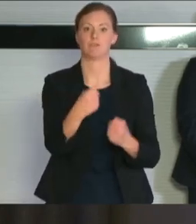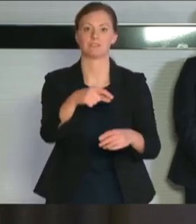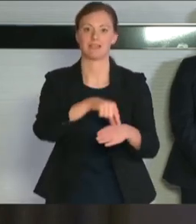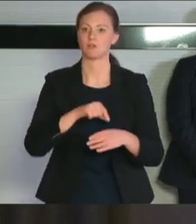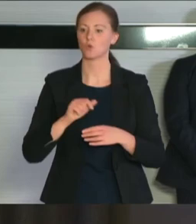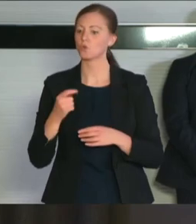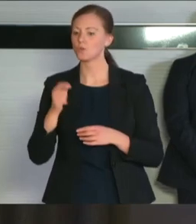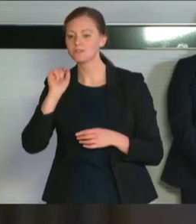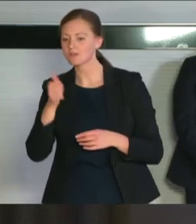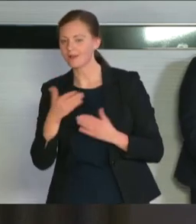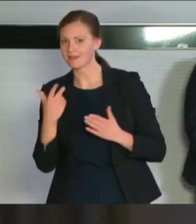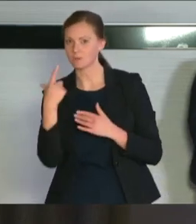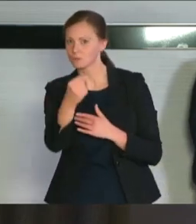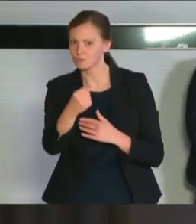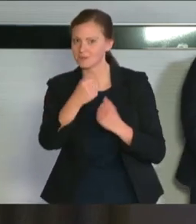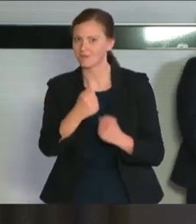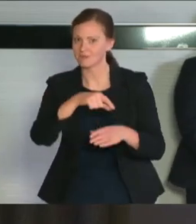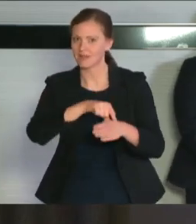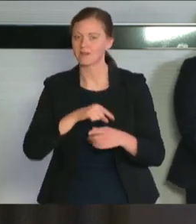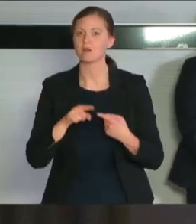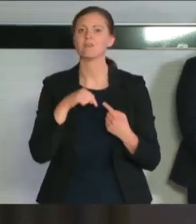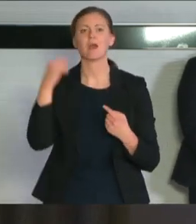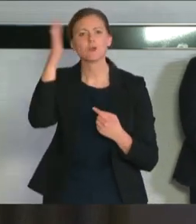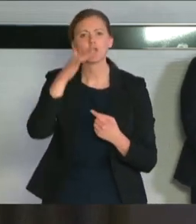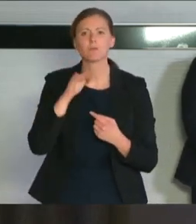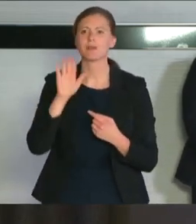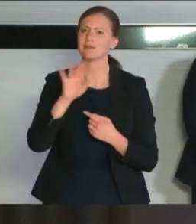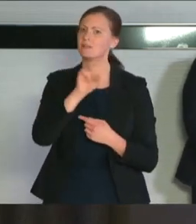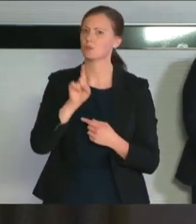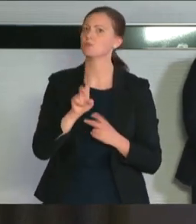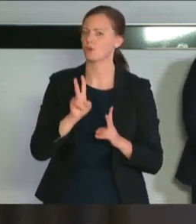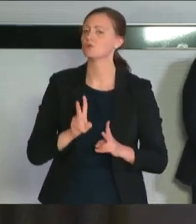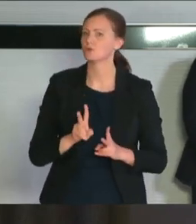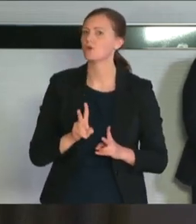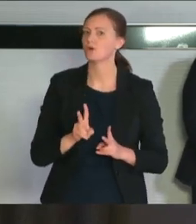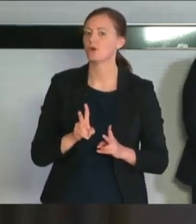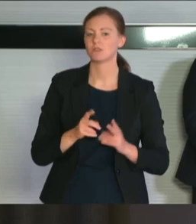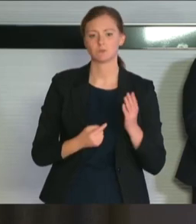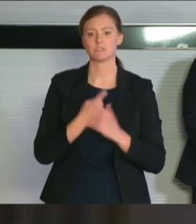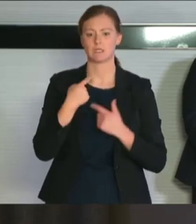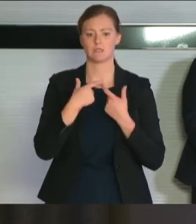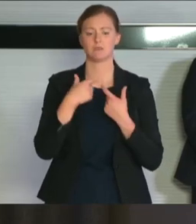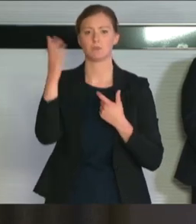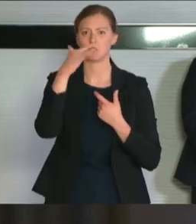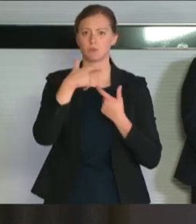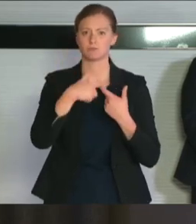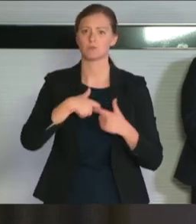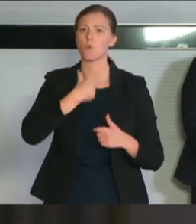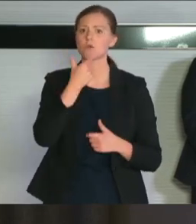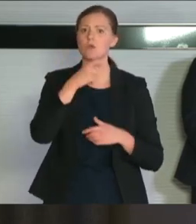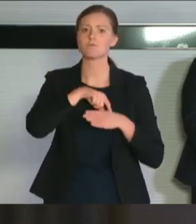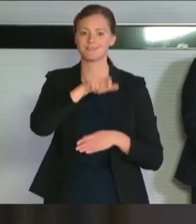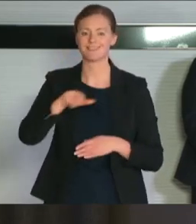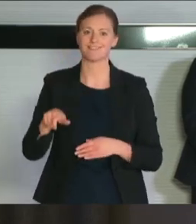heller. Men vi er bekymret for det som du tar opp, og ikke minst er vi bekymret for en del av de yngre pasientene